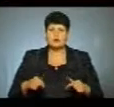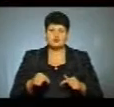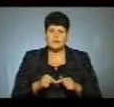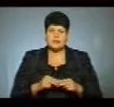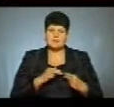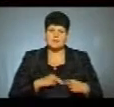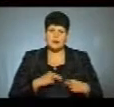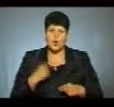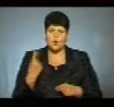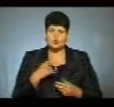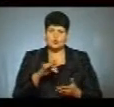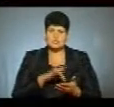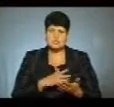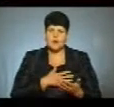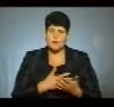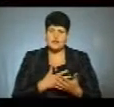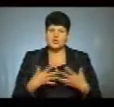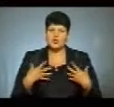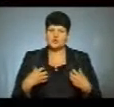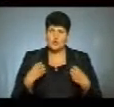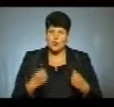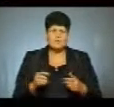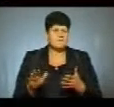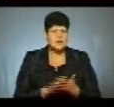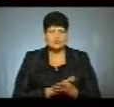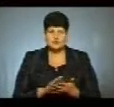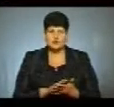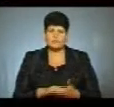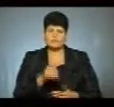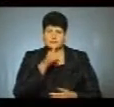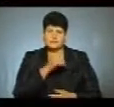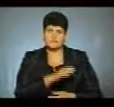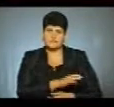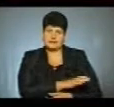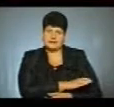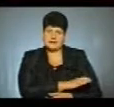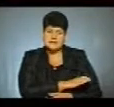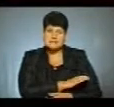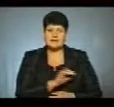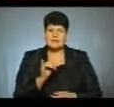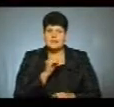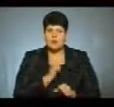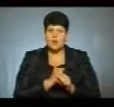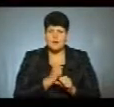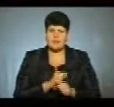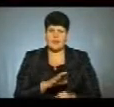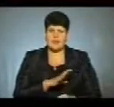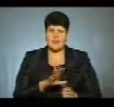працівники обласного центру громадського здоров'я. Вони безкоштовно вимірювали охочим артеріальний тиск і робили